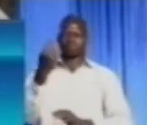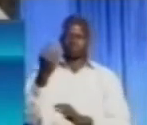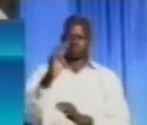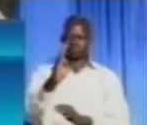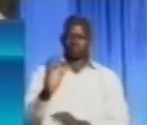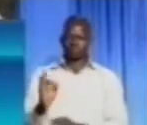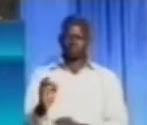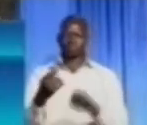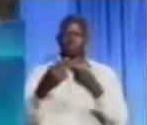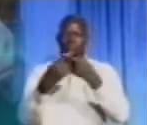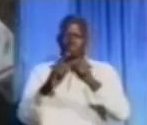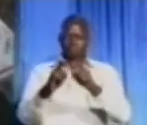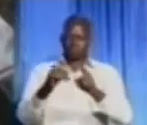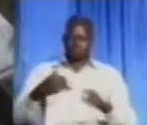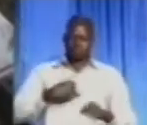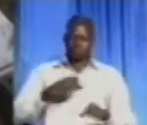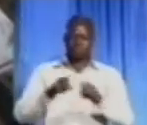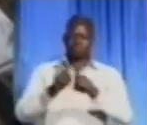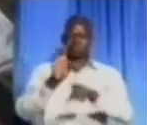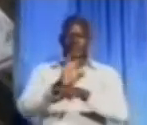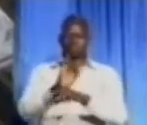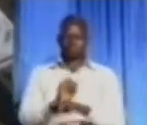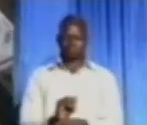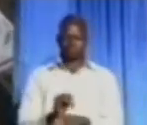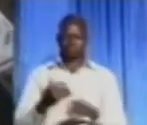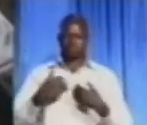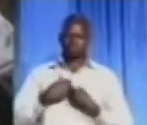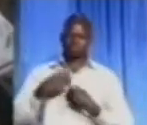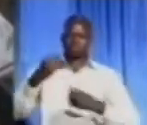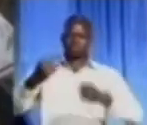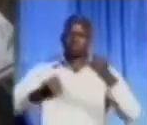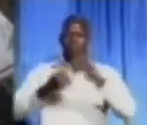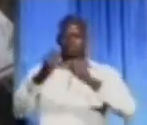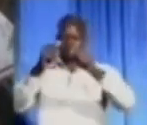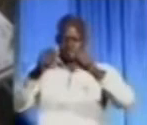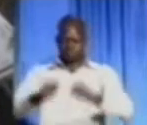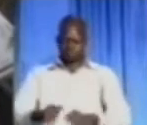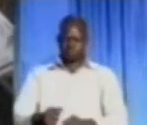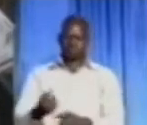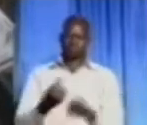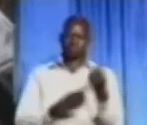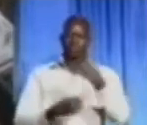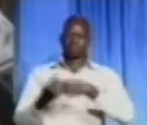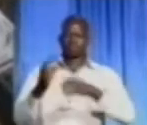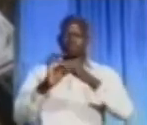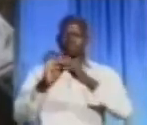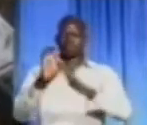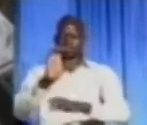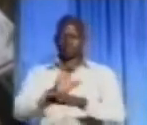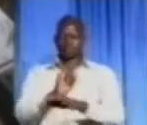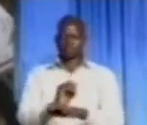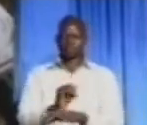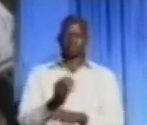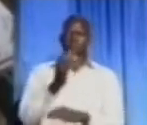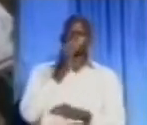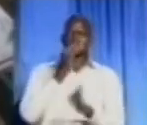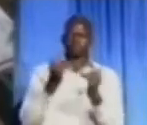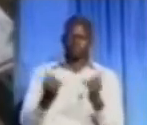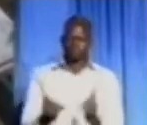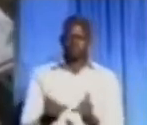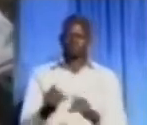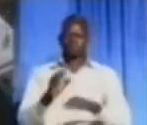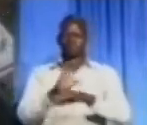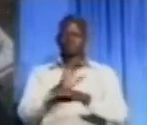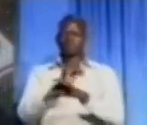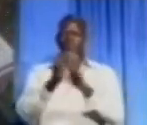notamment la Côte d'Ivoire. Nous aurons des véhicules qui vont quitter la Côte d'Ivoire directement des produits ivoiriens. que nous allons consommer ici. Et les Ivoiriens auront l'occasion